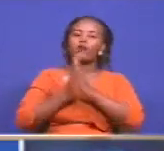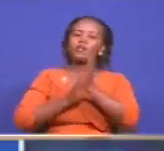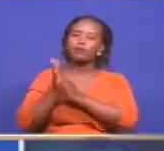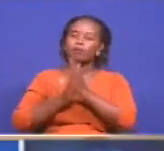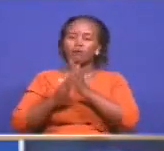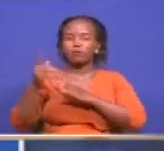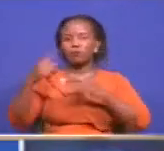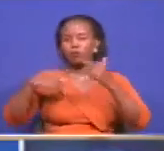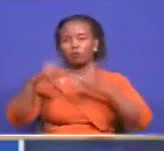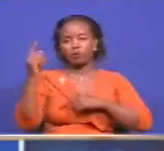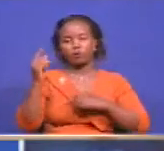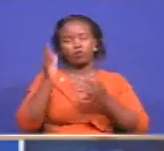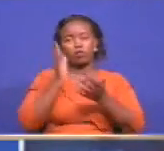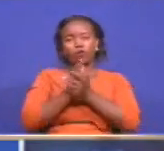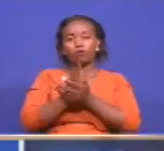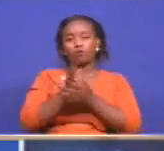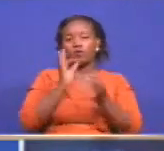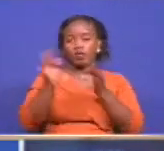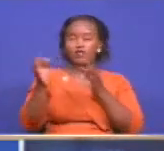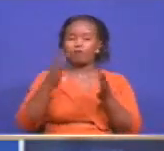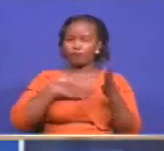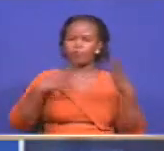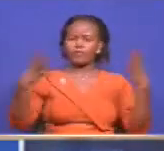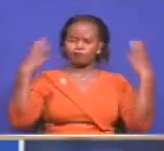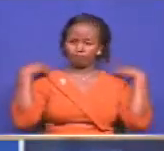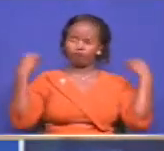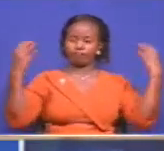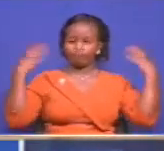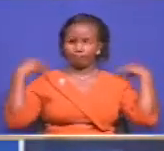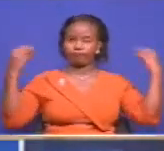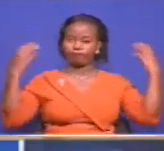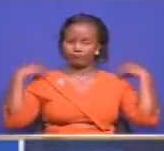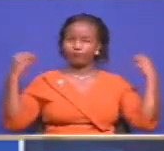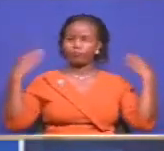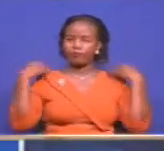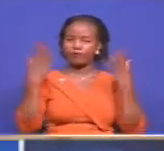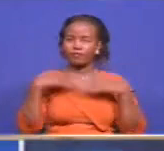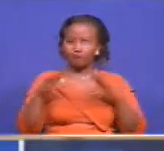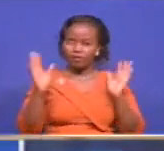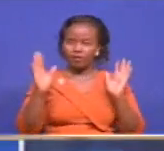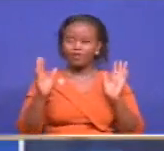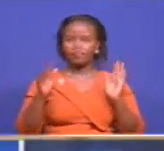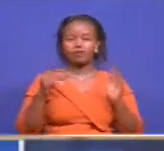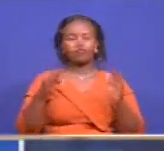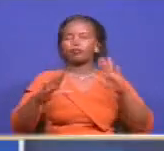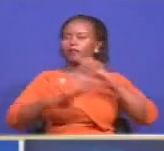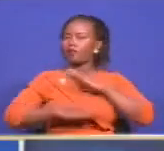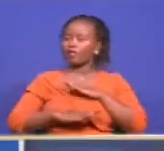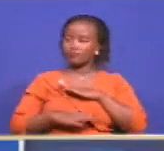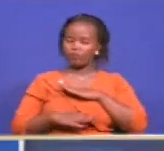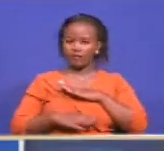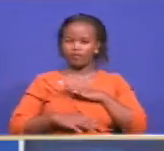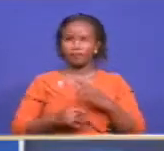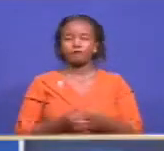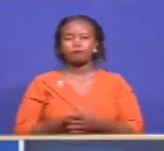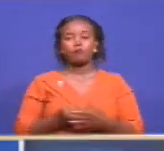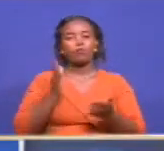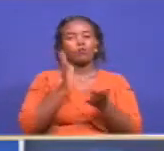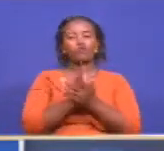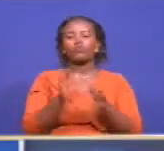Ring ndo itaamua kwa sababu kama ni mazoezi nimesha kufanya mazoezi ya kutosha imekuwa